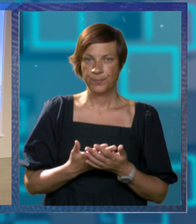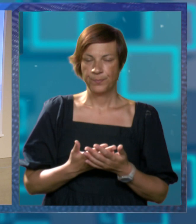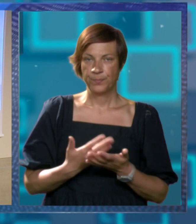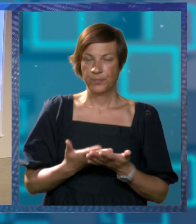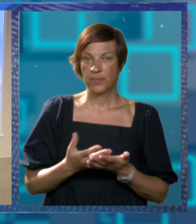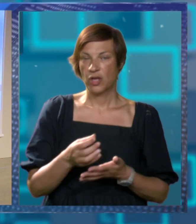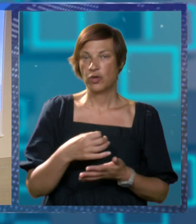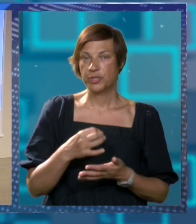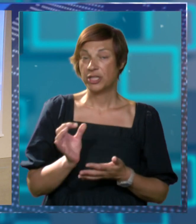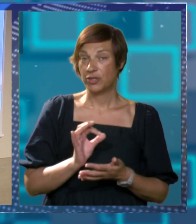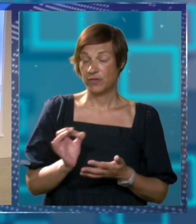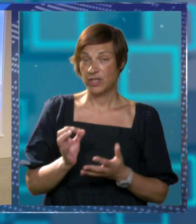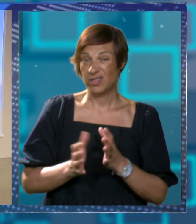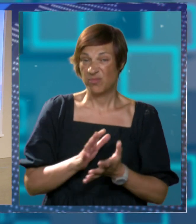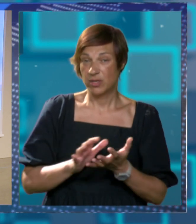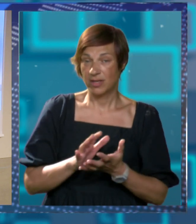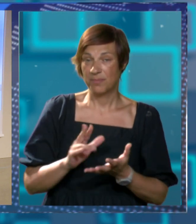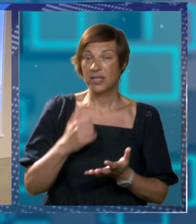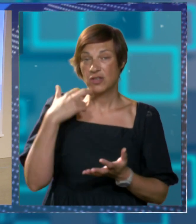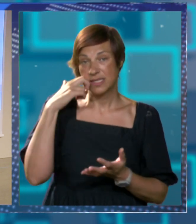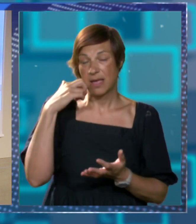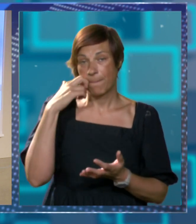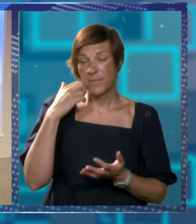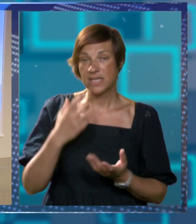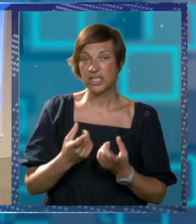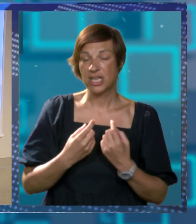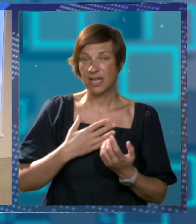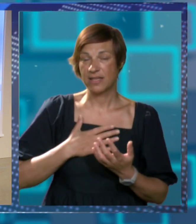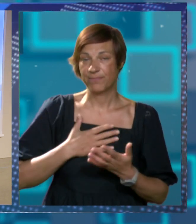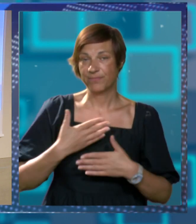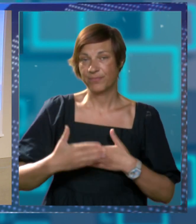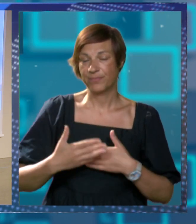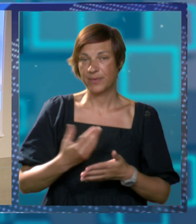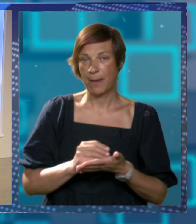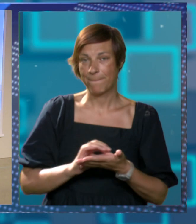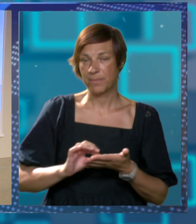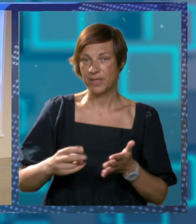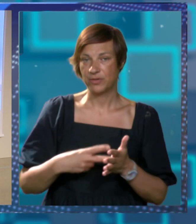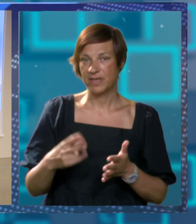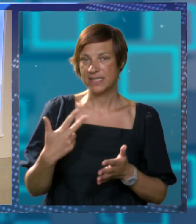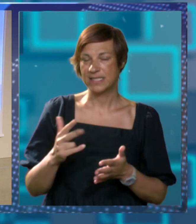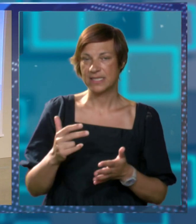u globalu ovo je jedan dobar gulaš, ima dosta mesa, ali mi smo bili ipak na krompiru, tako da 23.